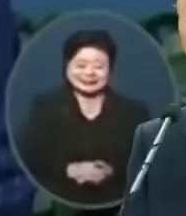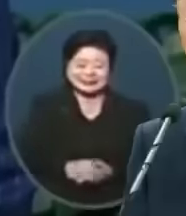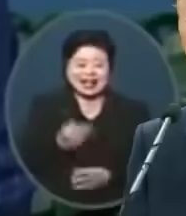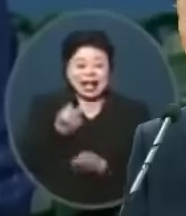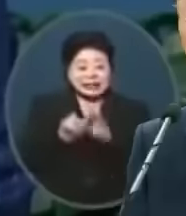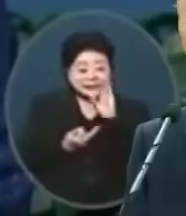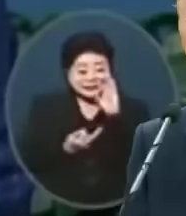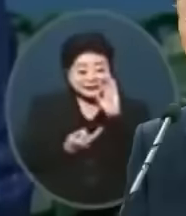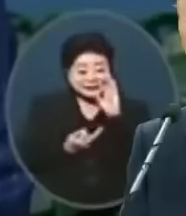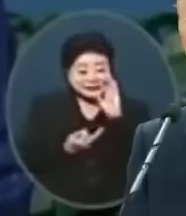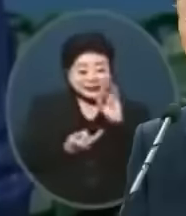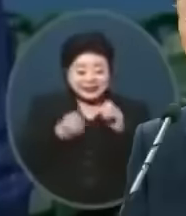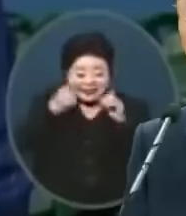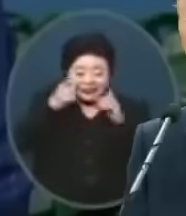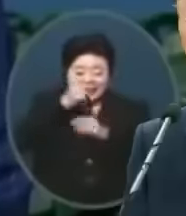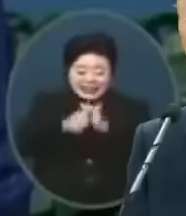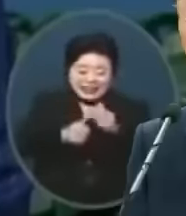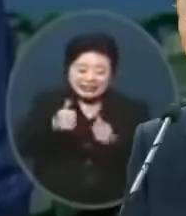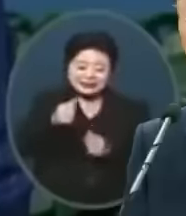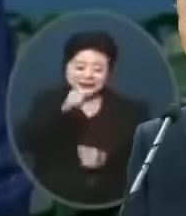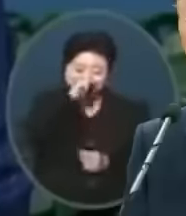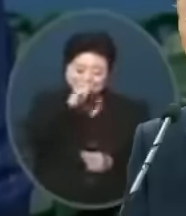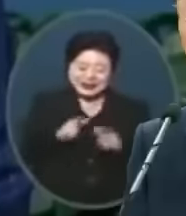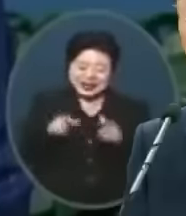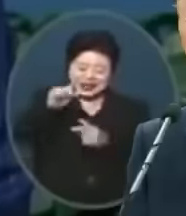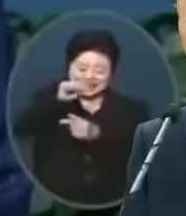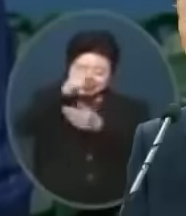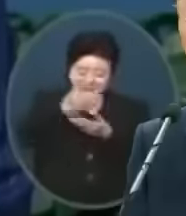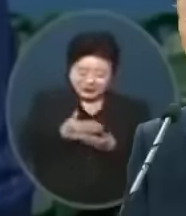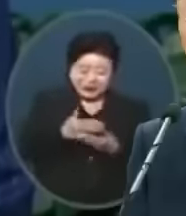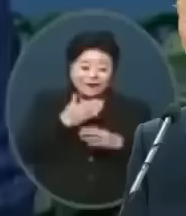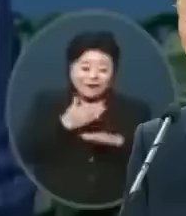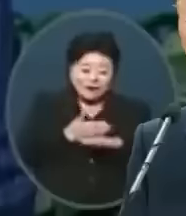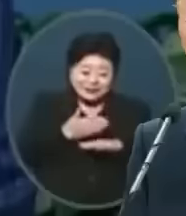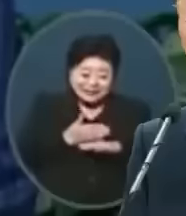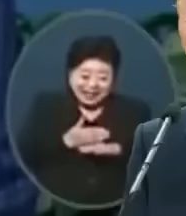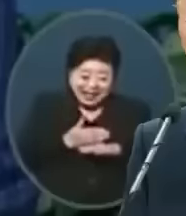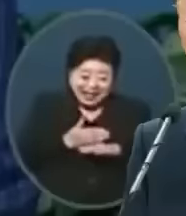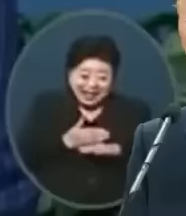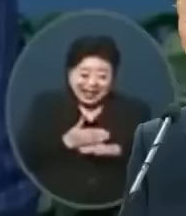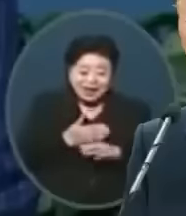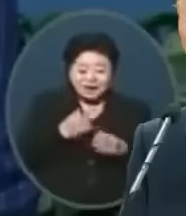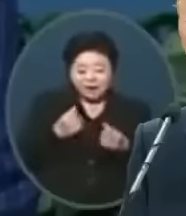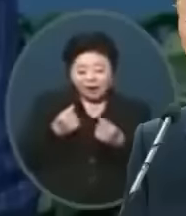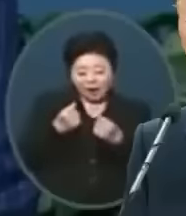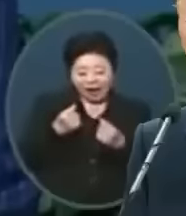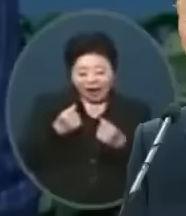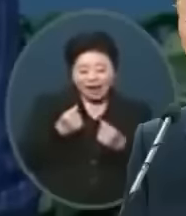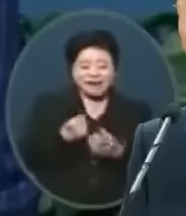아침에 일어나서 하나님 오늘 좋은 날을 주시니 고맙습니다. 오늘 건강하고